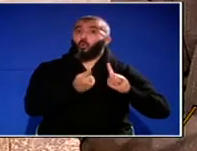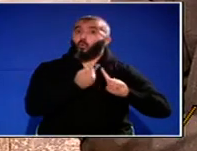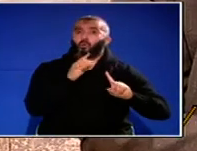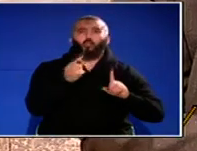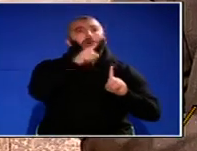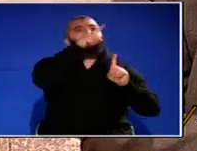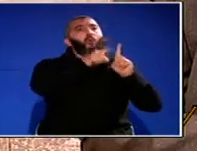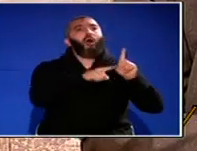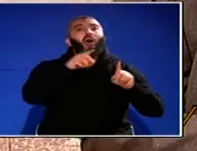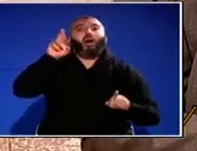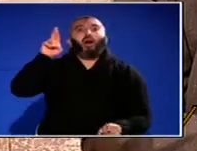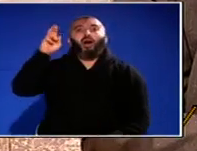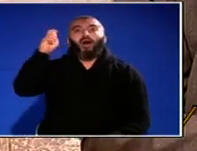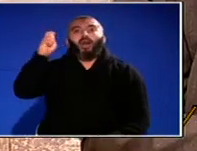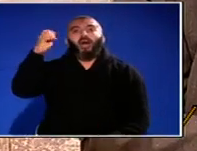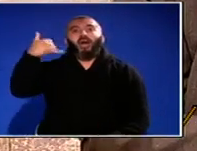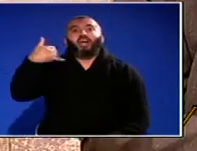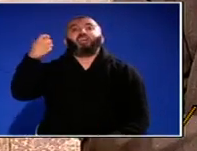فضائل الأعمال في شهر رجب؟